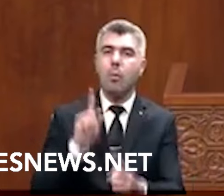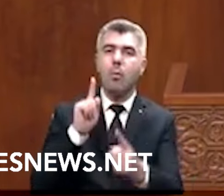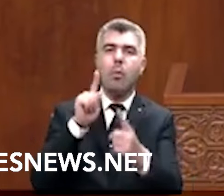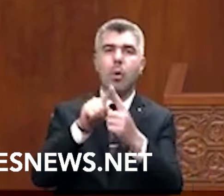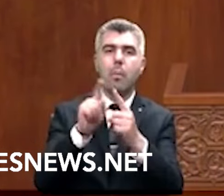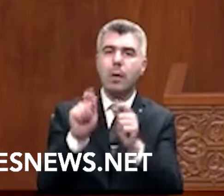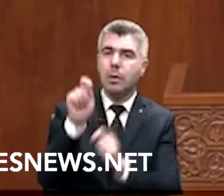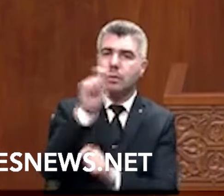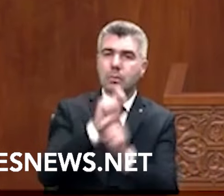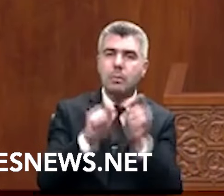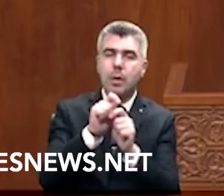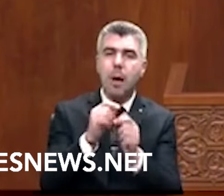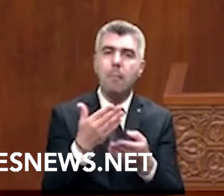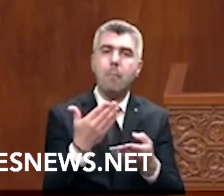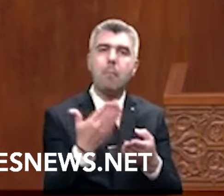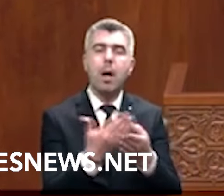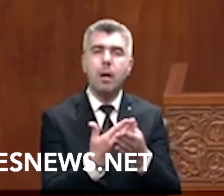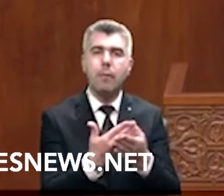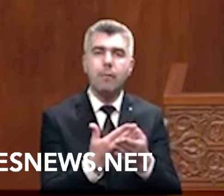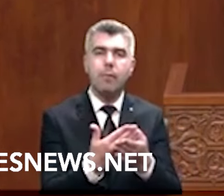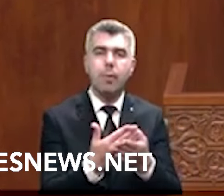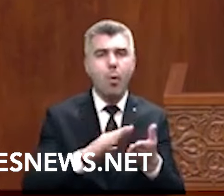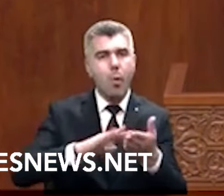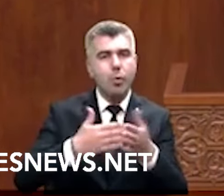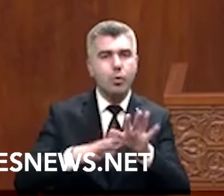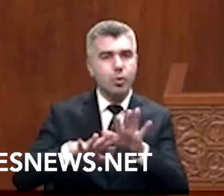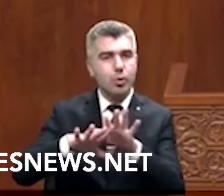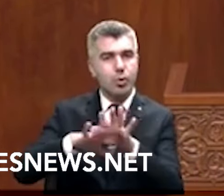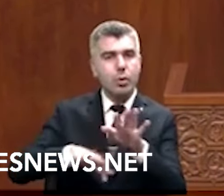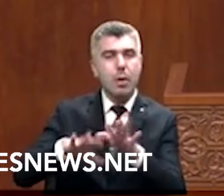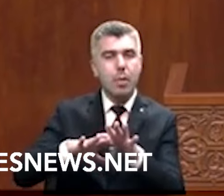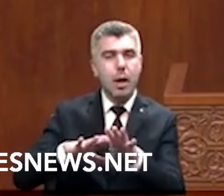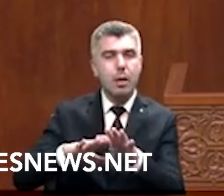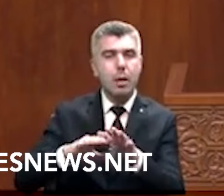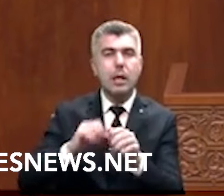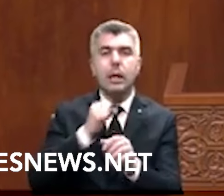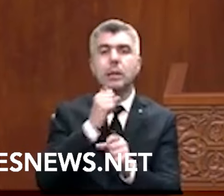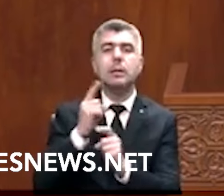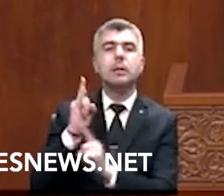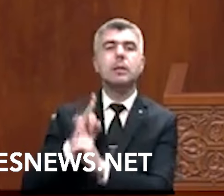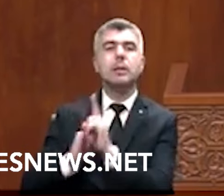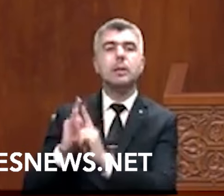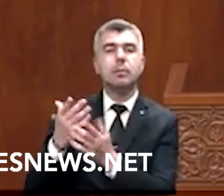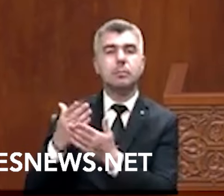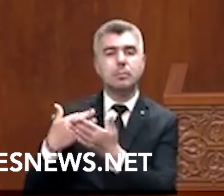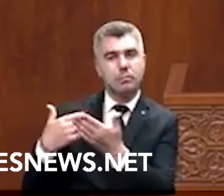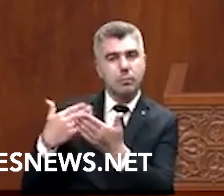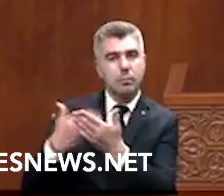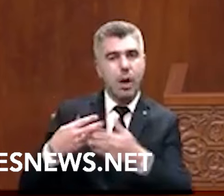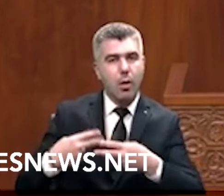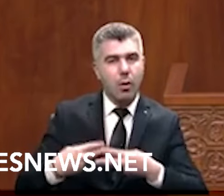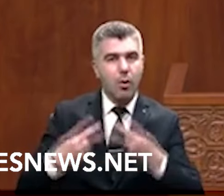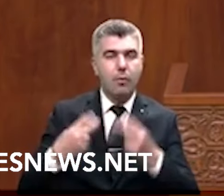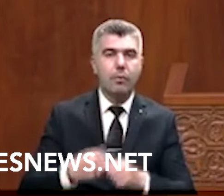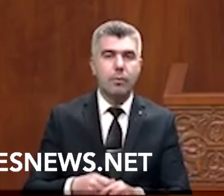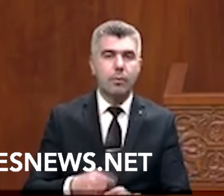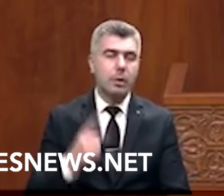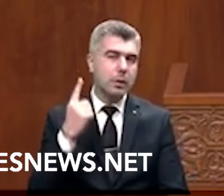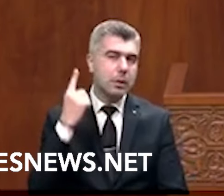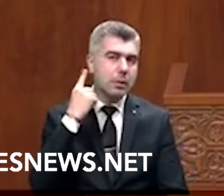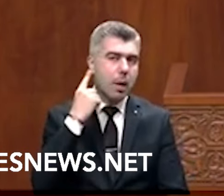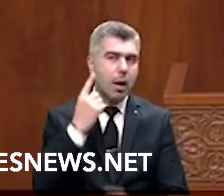معالجه الملفات والقضايا الاجتماعيه التي كانت عالقه منذ سنوات واستمعت